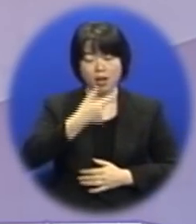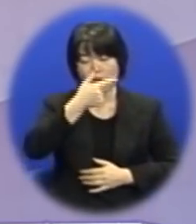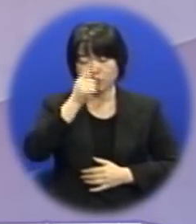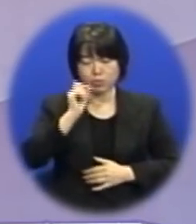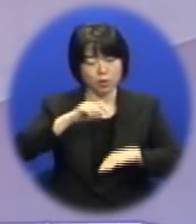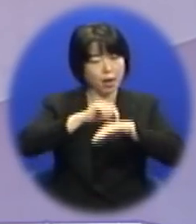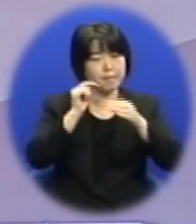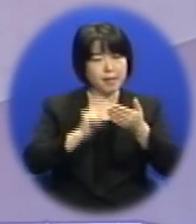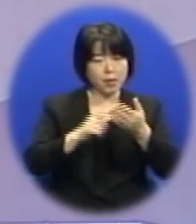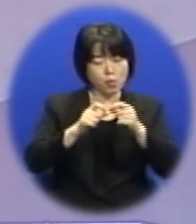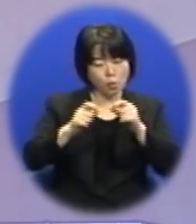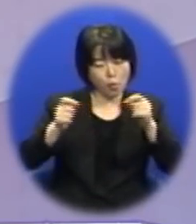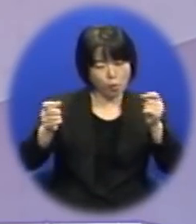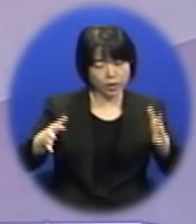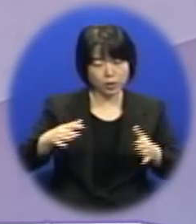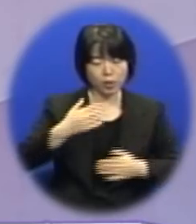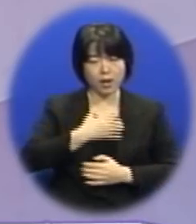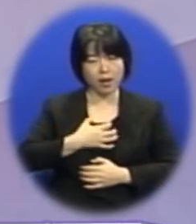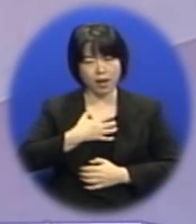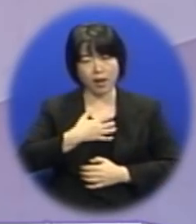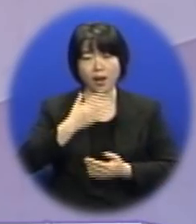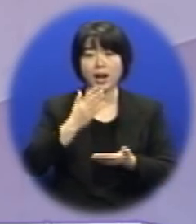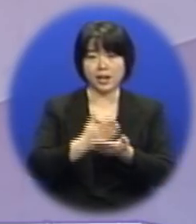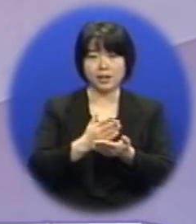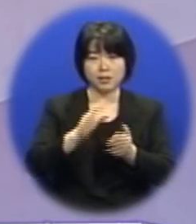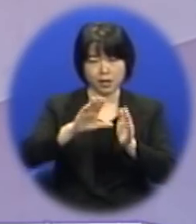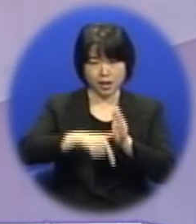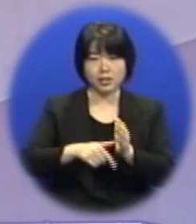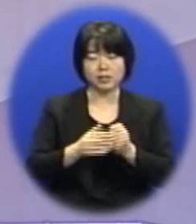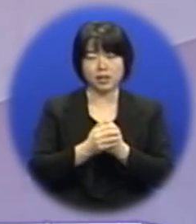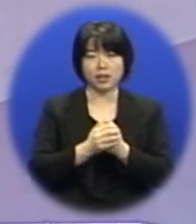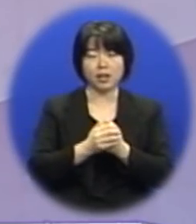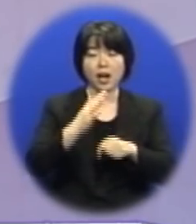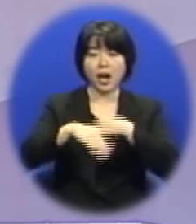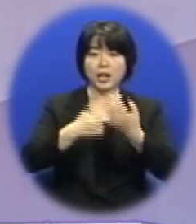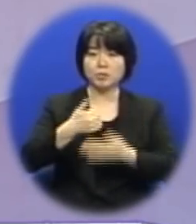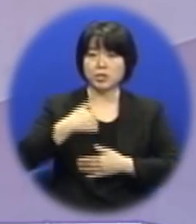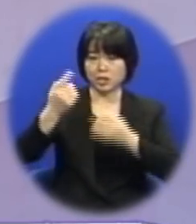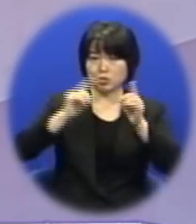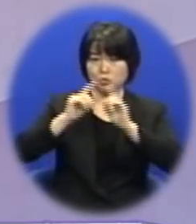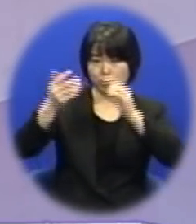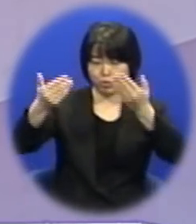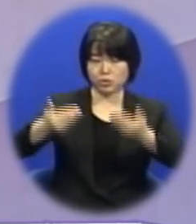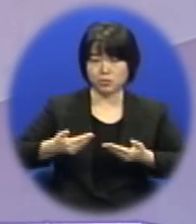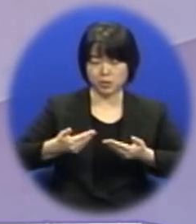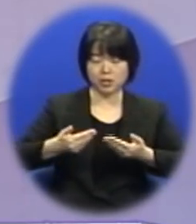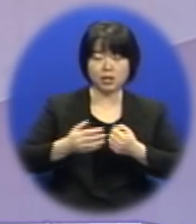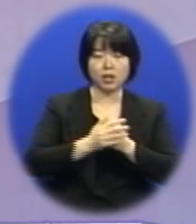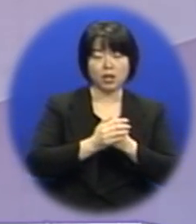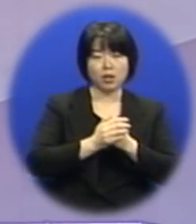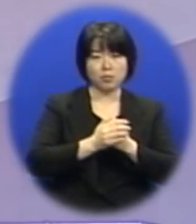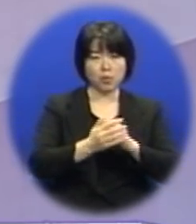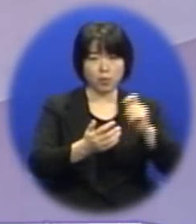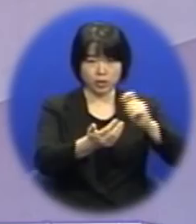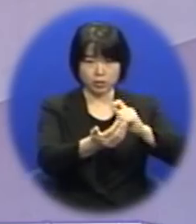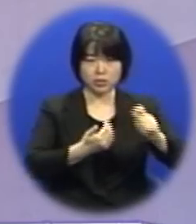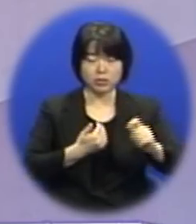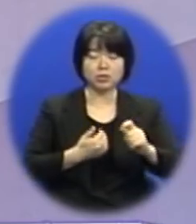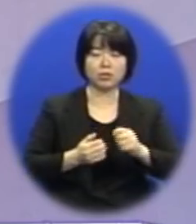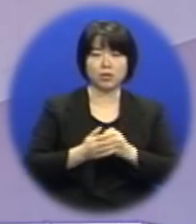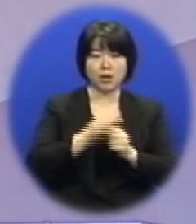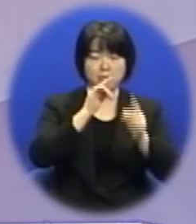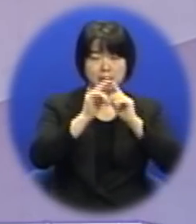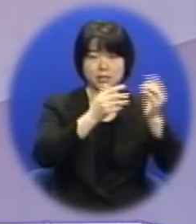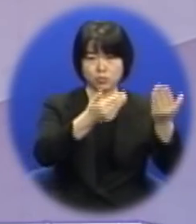오랫동안 괴로워할 때에 하나님이 저에게 주신 말씀이 고린도전서 1장 27절에서 29절 말씀입니다.